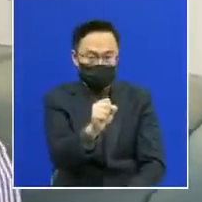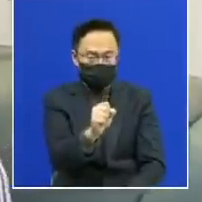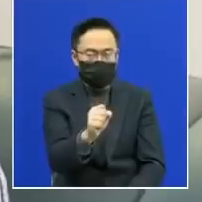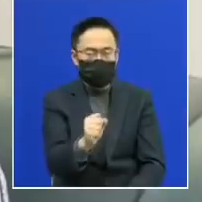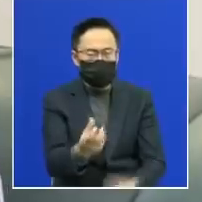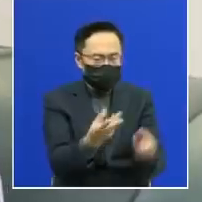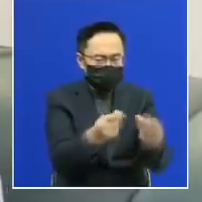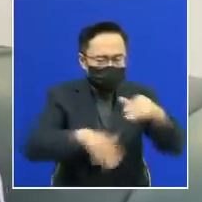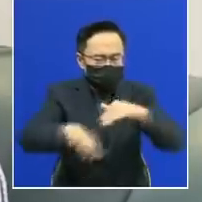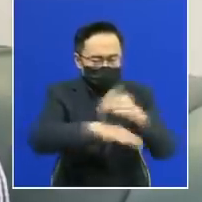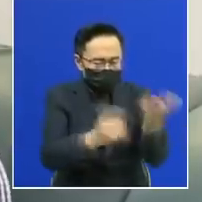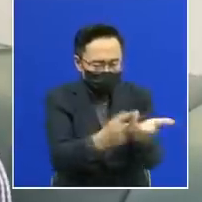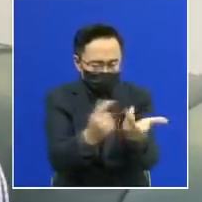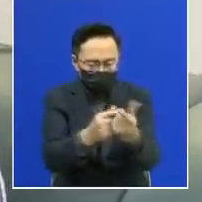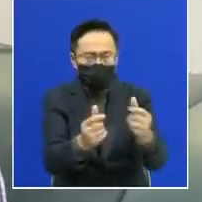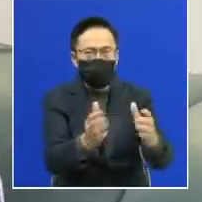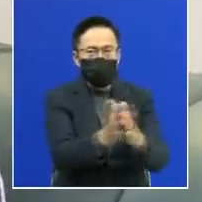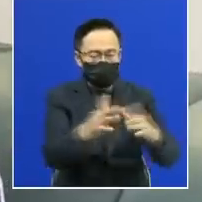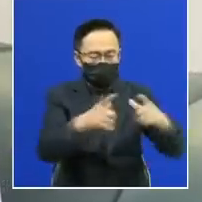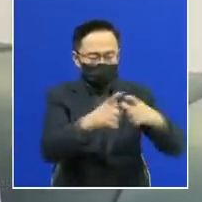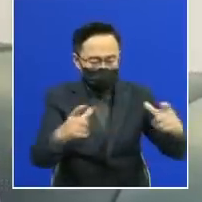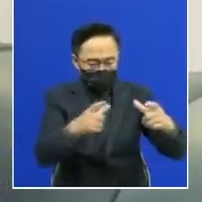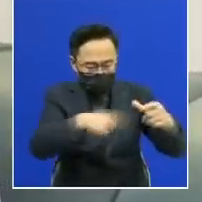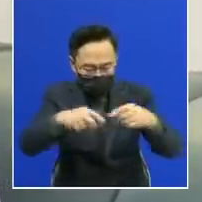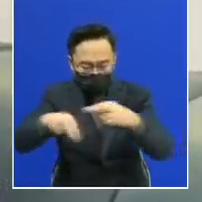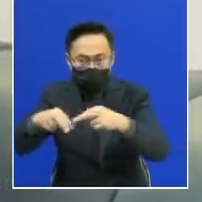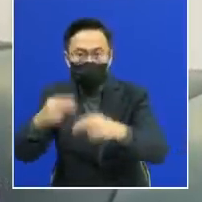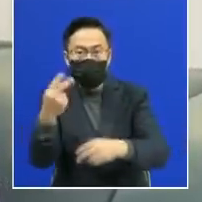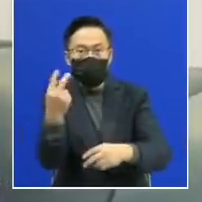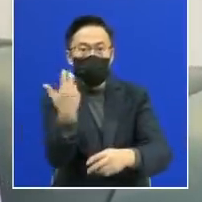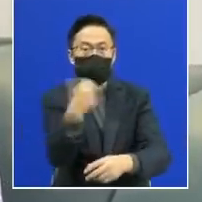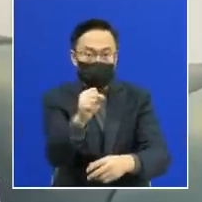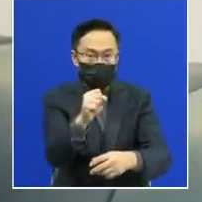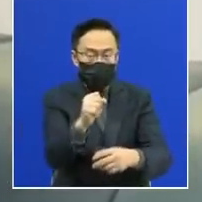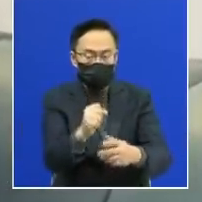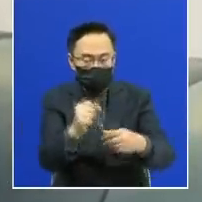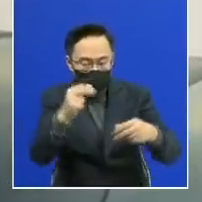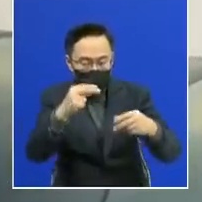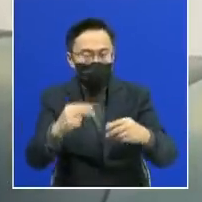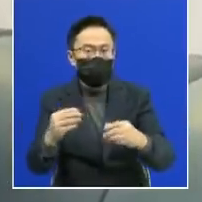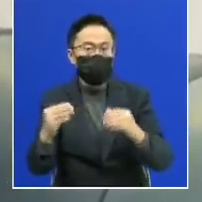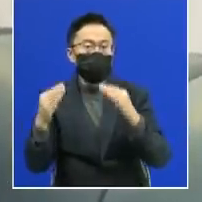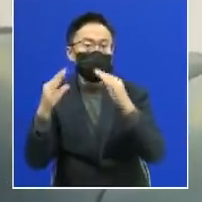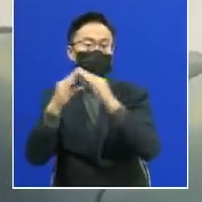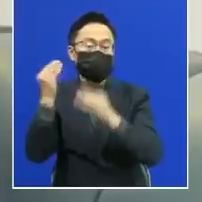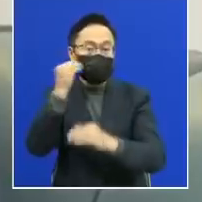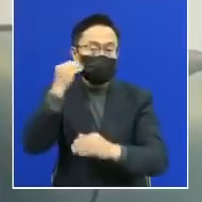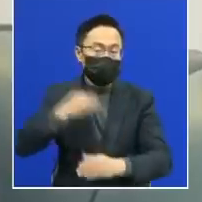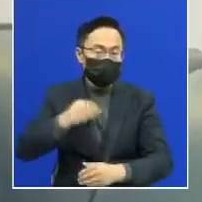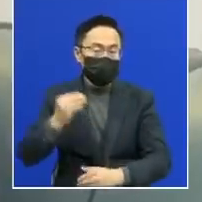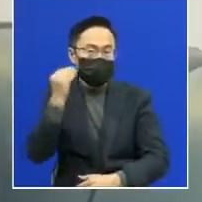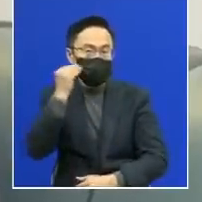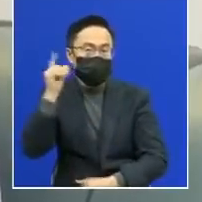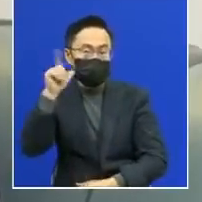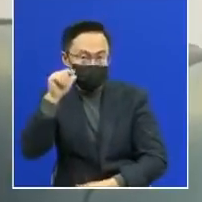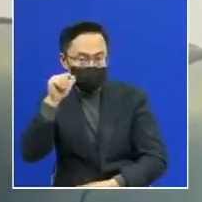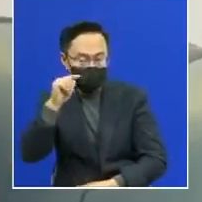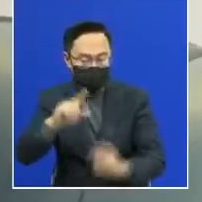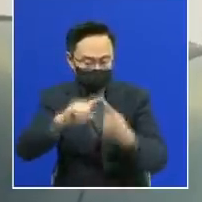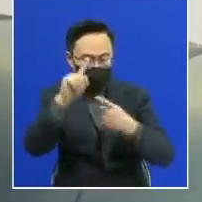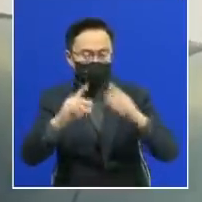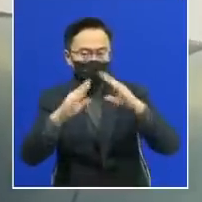จะเป็นที่อยู่อาศัยของแม่นะครับแม่ของทิศสมปองนะครับ แล้วก็อีกแปลงหนึ่งเป็นยางพาราซึ่งอยู่ในเว